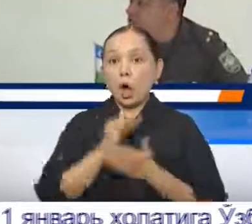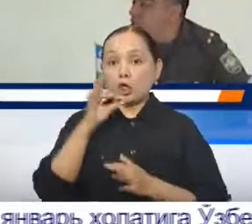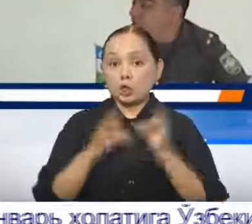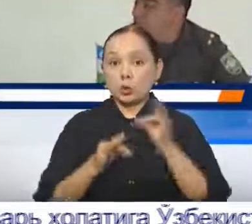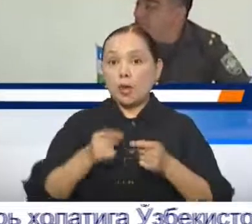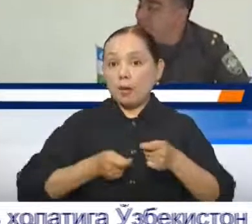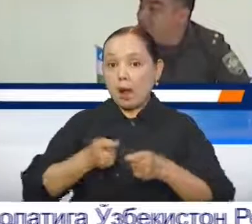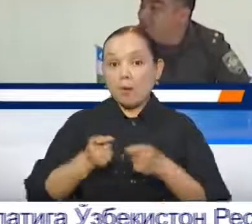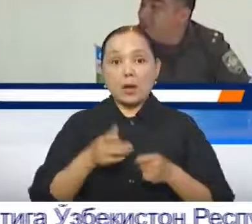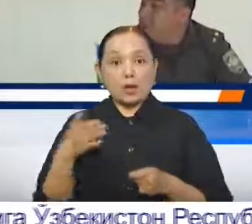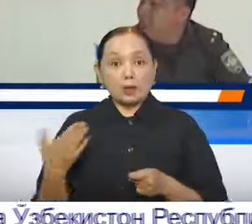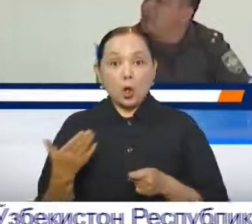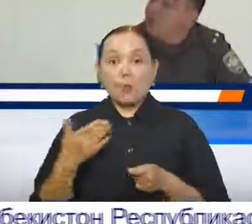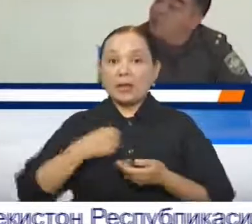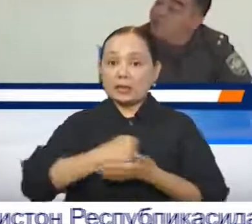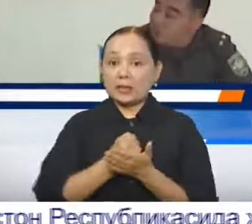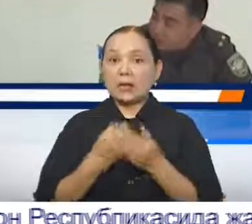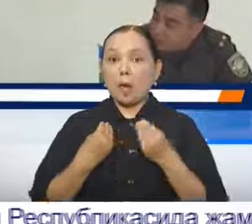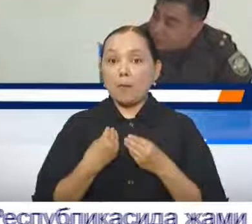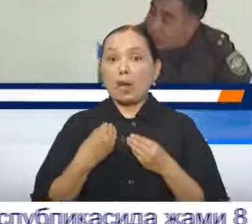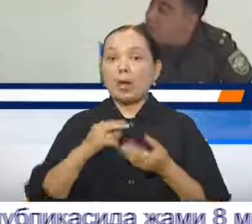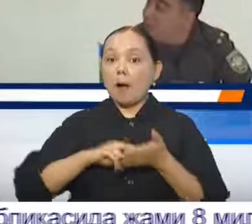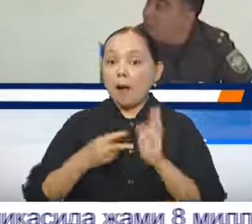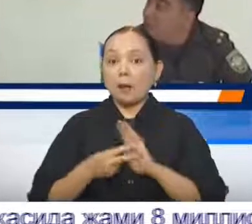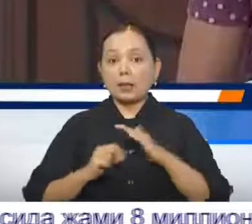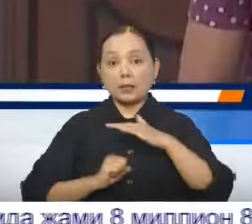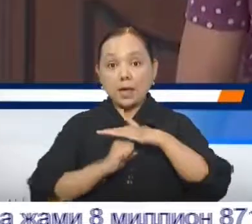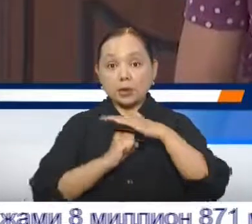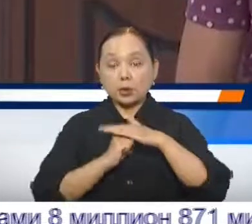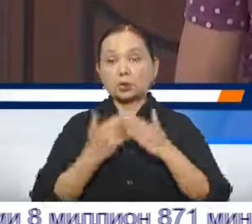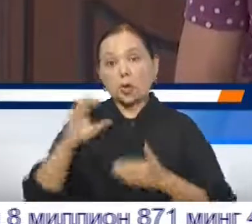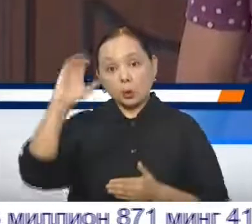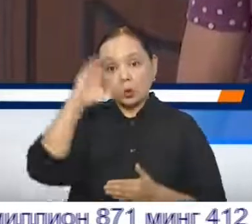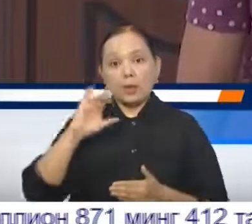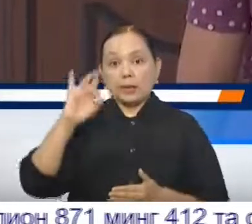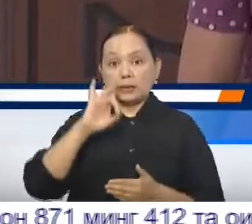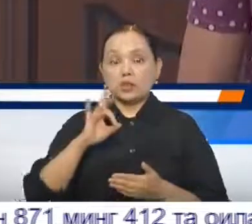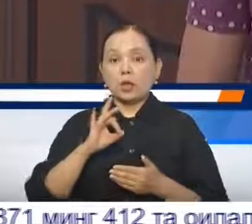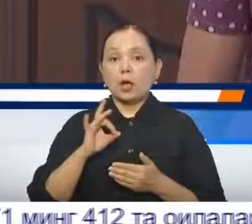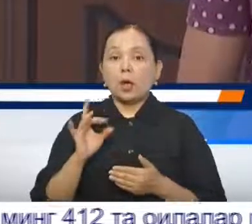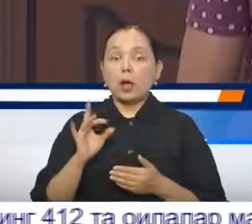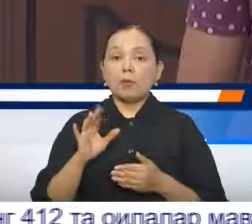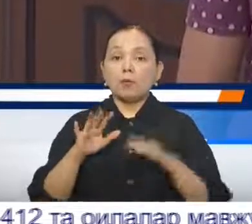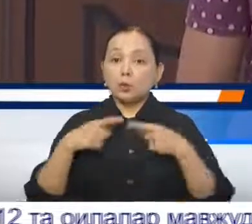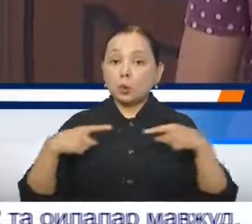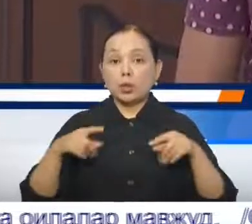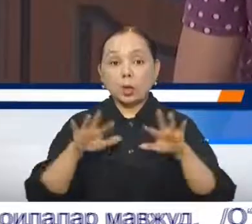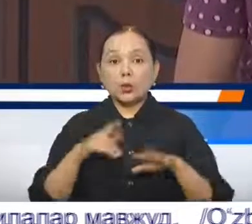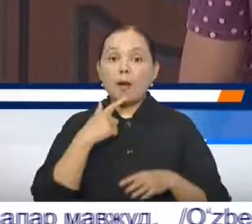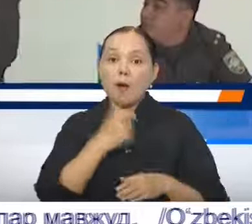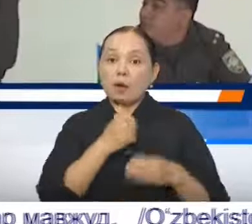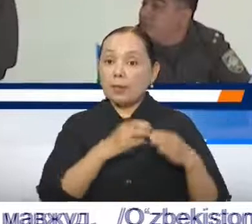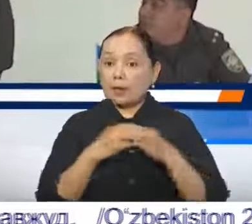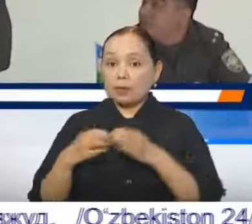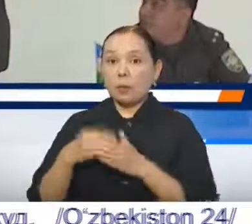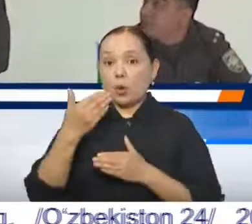rahbariyati tomonidan tayinlab tasdiqlab berilgan yo'l xaritasi asosida O'zbek Respublikasining turli hududlarida joylashgan harbiy qismlar, ularning